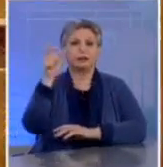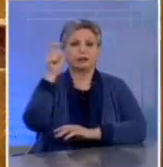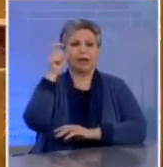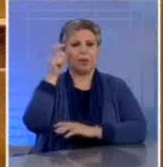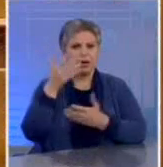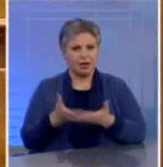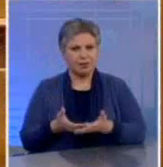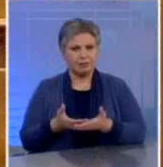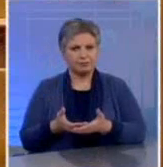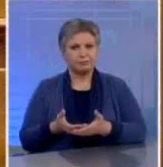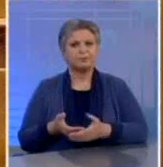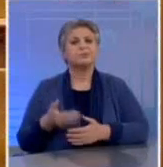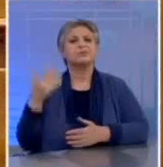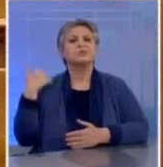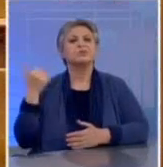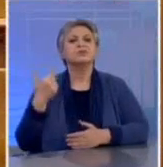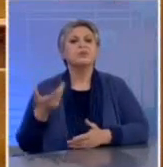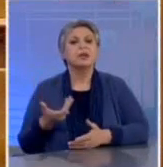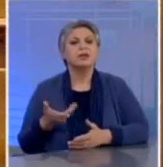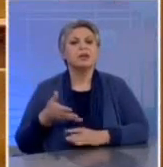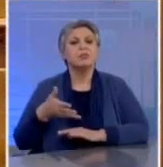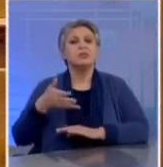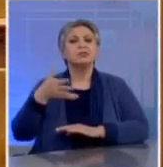Και τότε ο Κωνσταντίνος Μητσοτάκης δάκρυσε στην προεκλογική ομιλία: